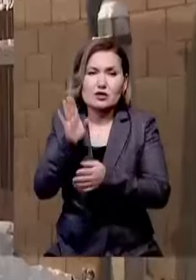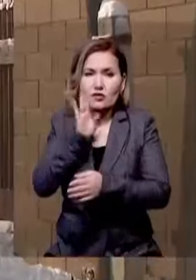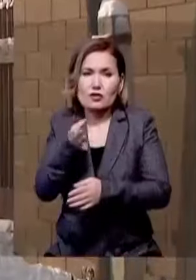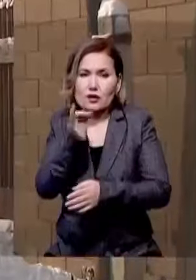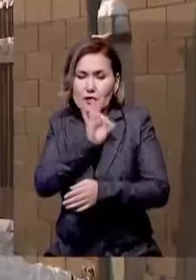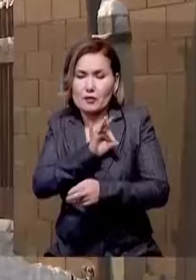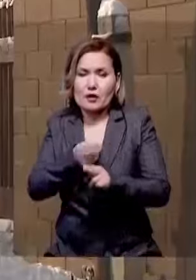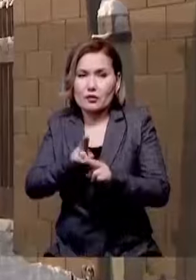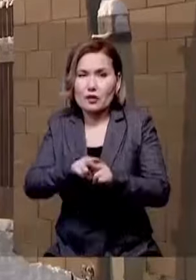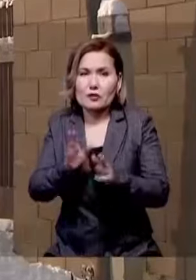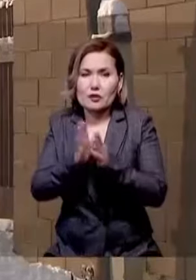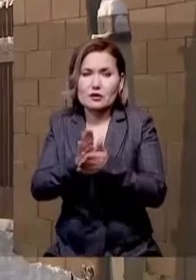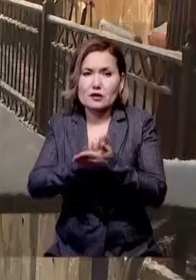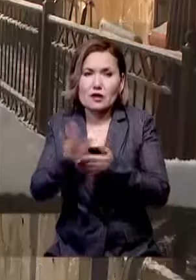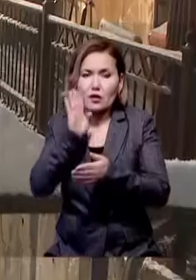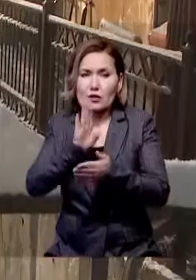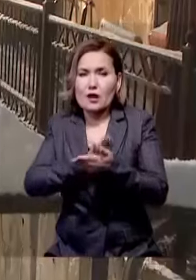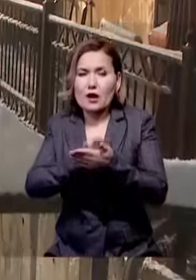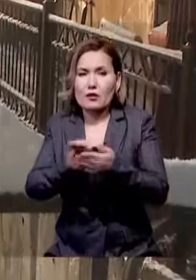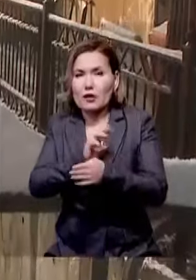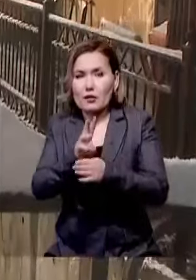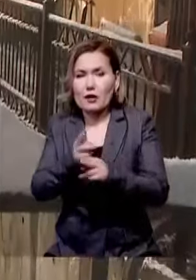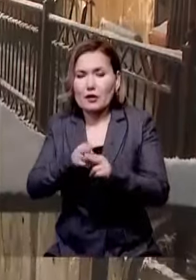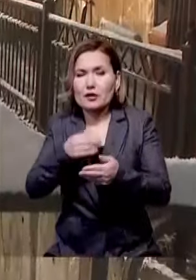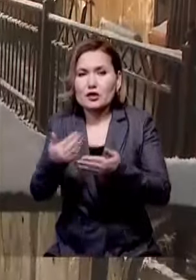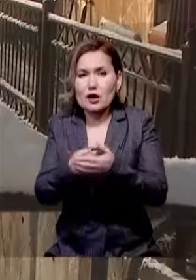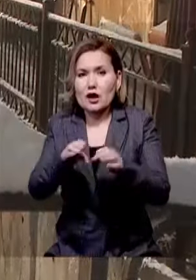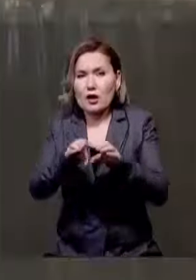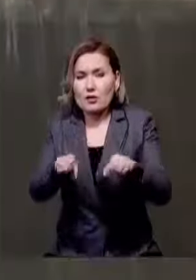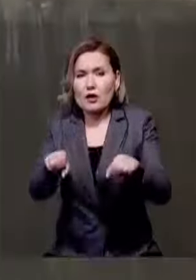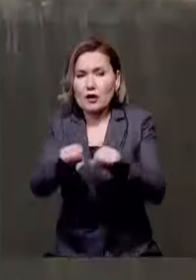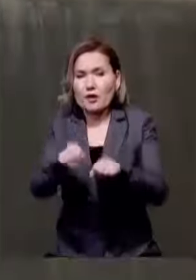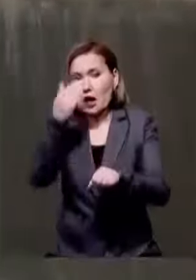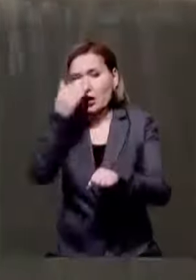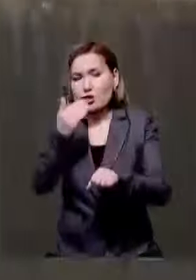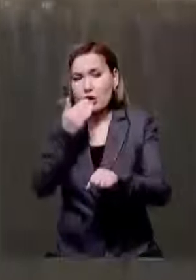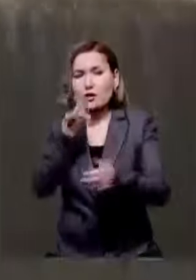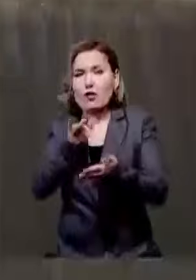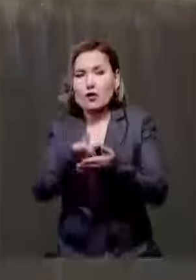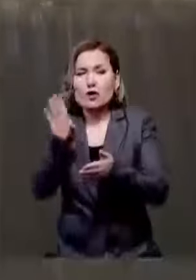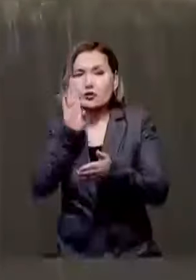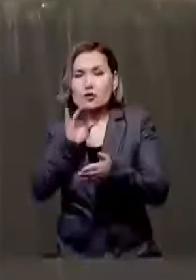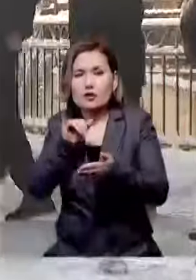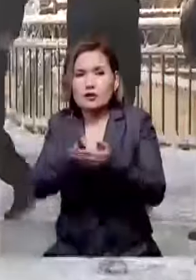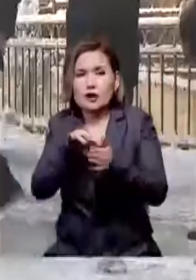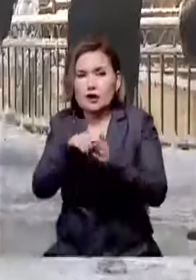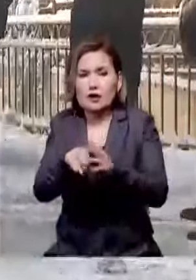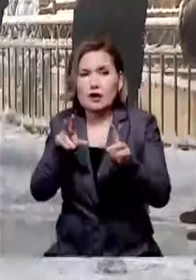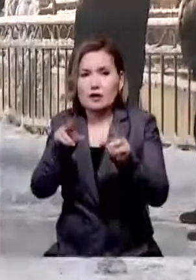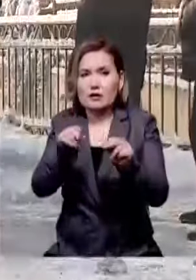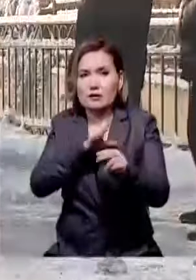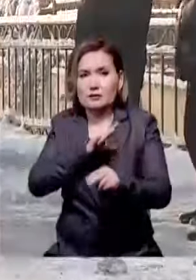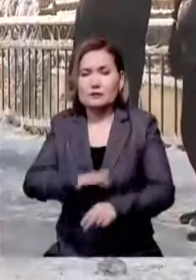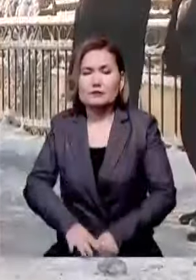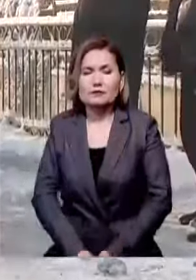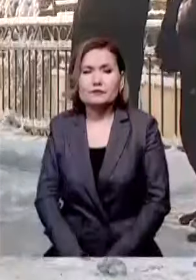немесе лайданып кетеді екен. Аудан әкімдігінің өкілі жаңа су құбыры тартылғанын, жазда орталық су тазарту стансасына қосылатынын айтты. Аршын